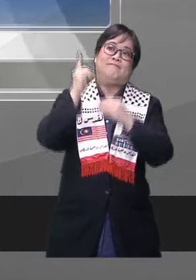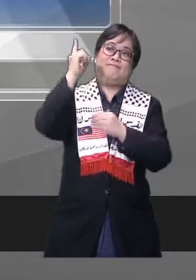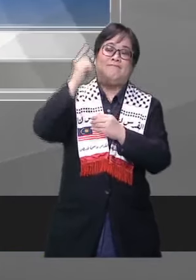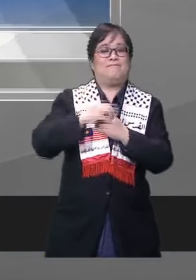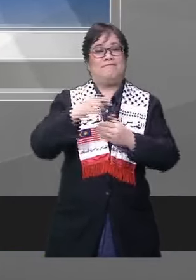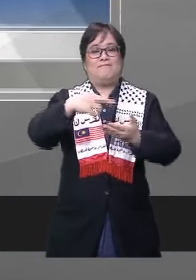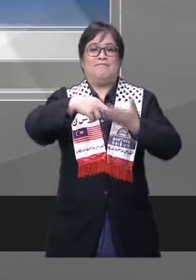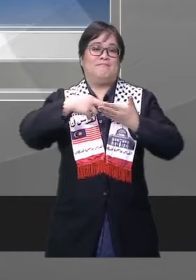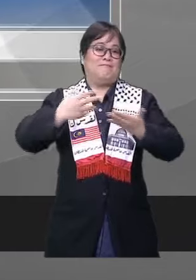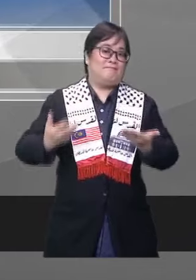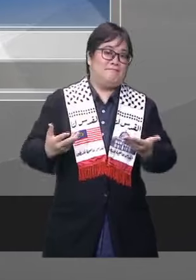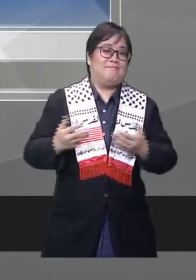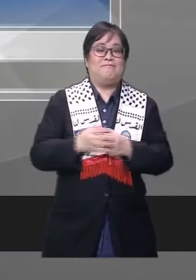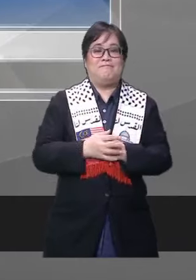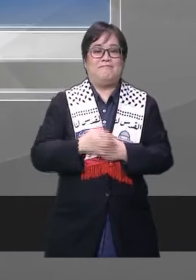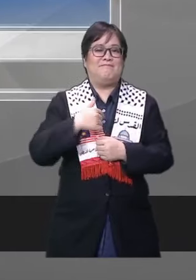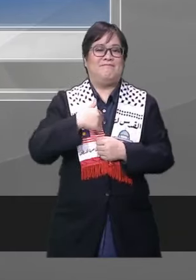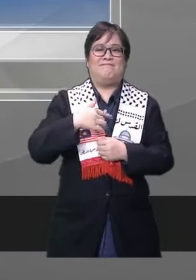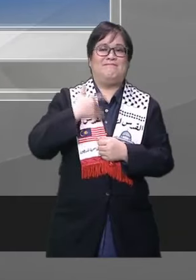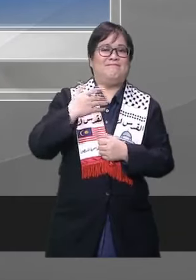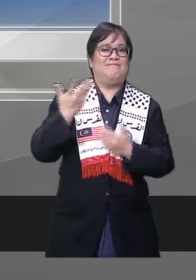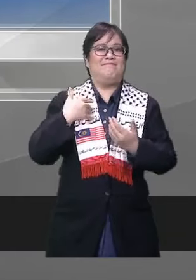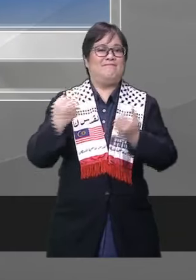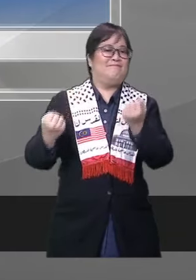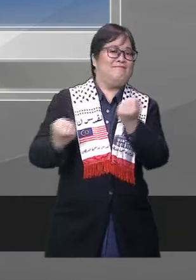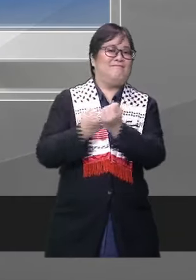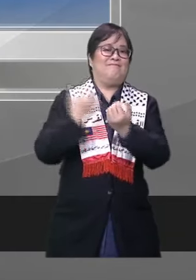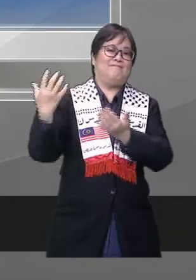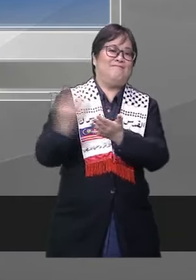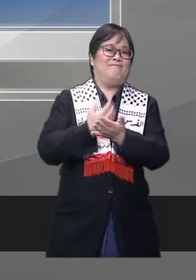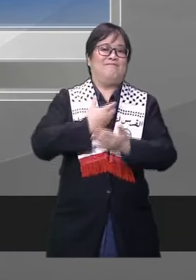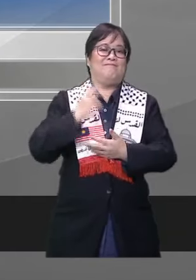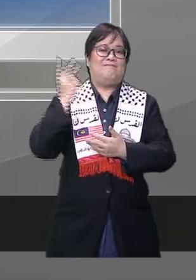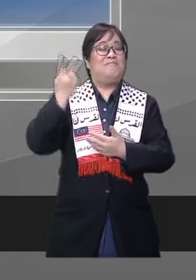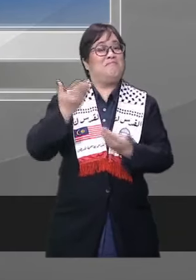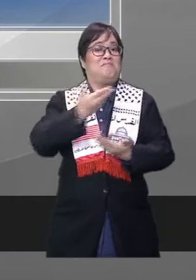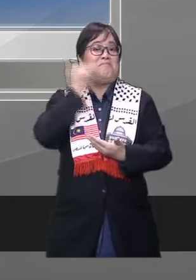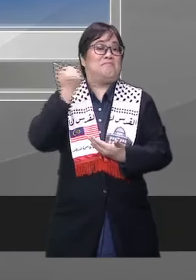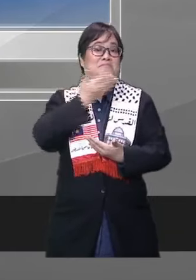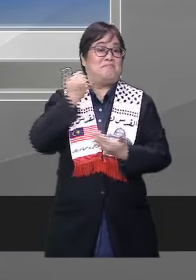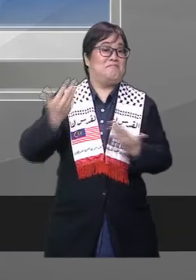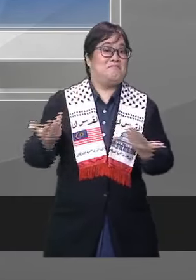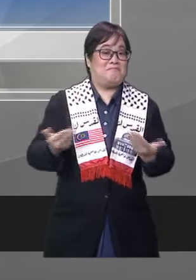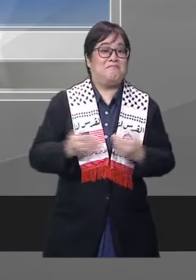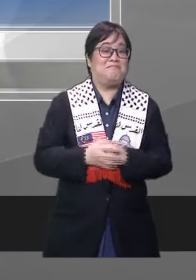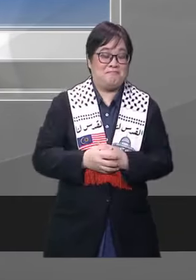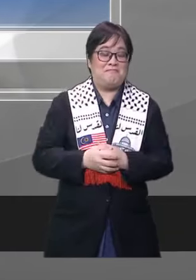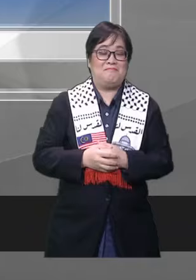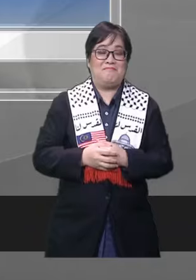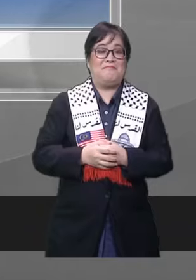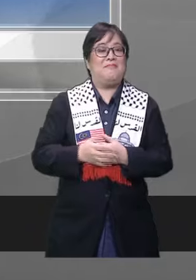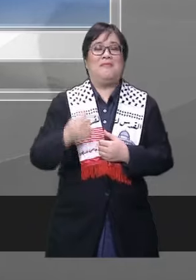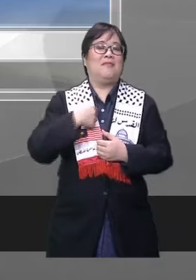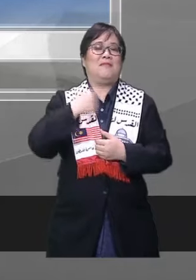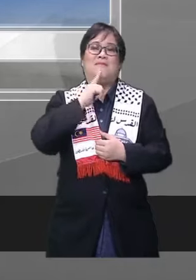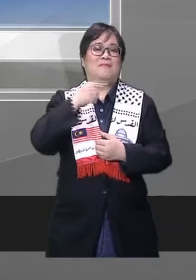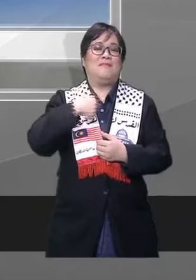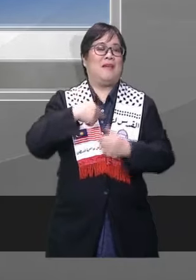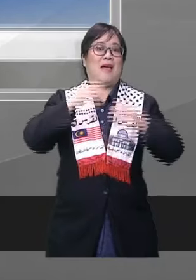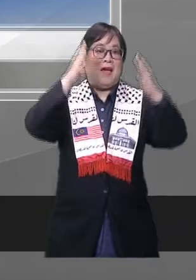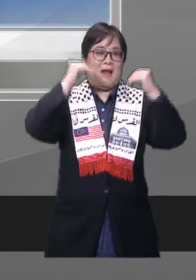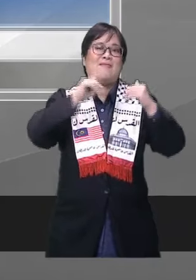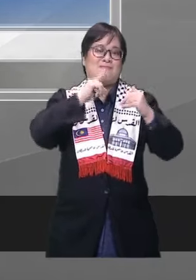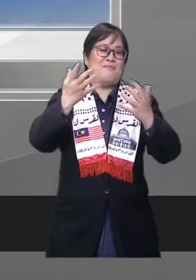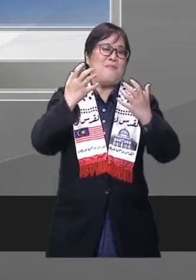bagi saya. Saya rasa untuk sumbang untuk pingat perak not bad daripada tak ada. Bagi saya itu ya memang aspek kita